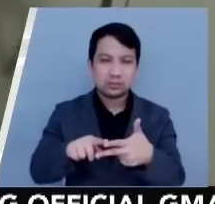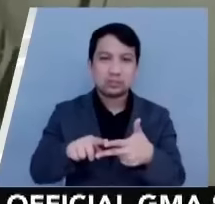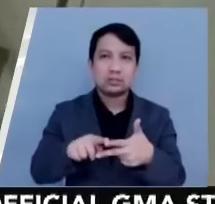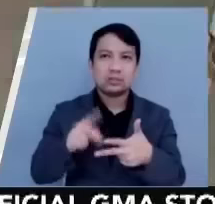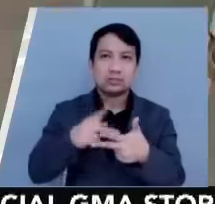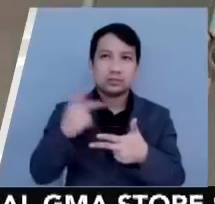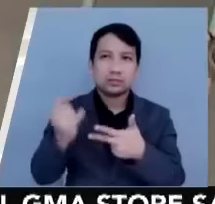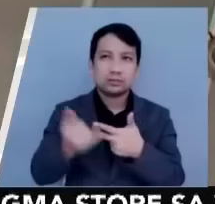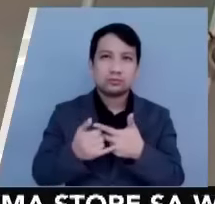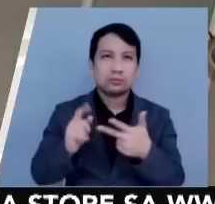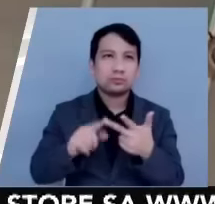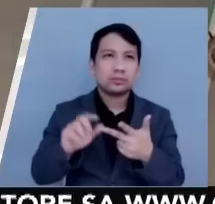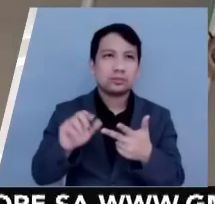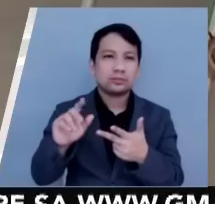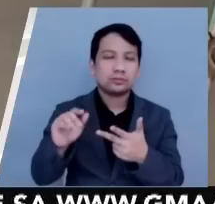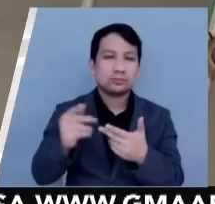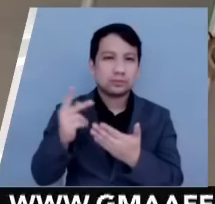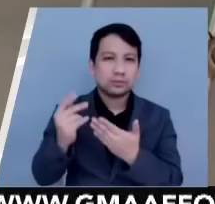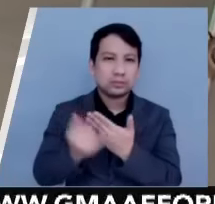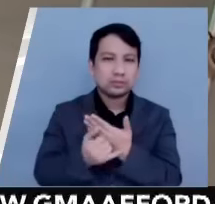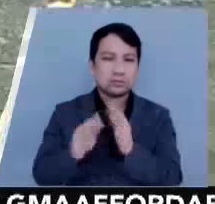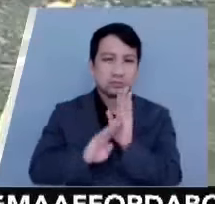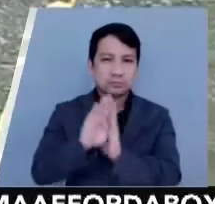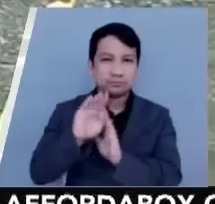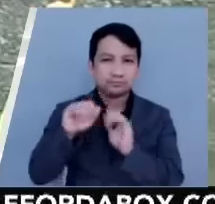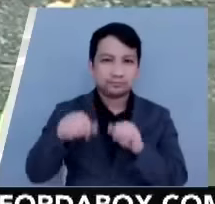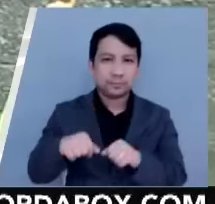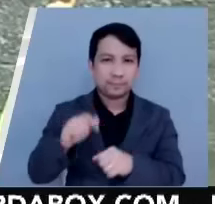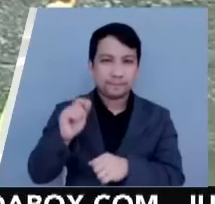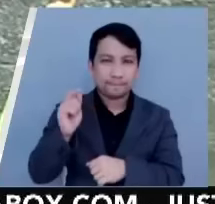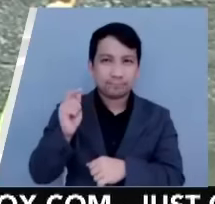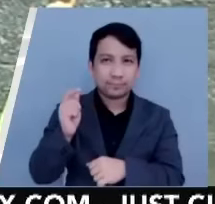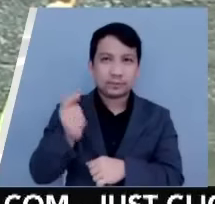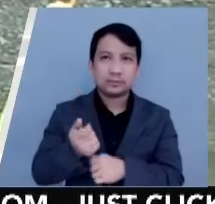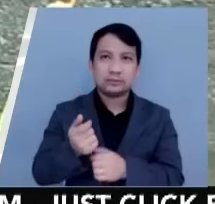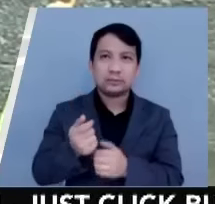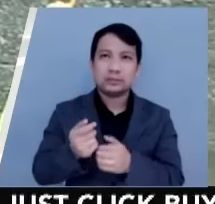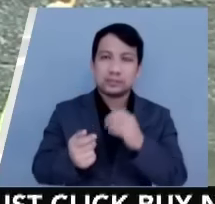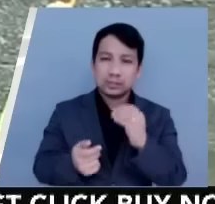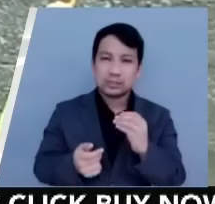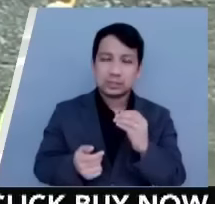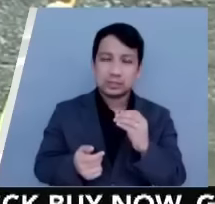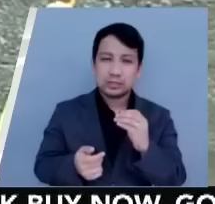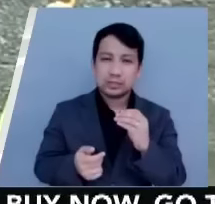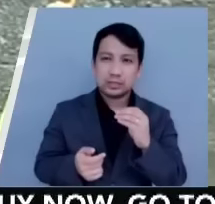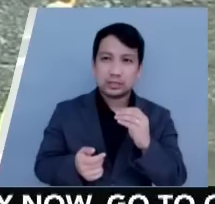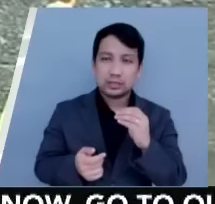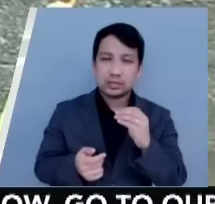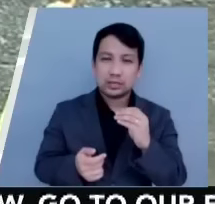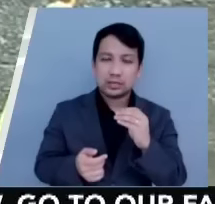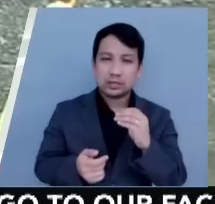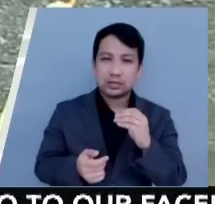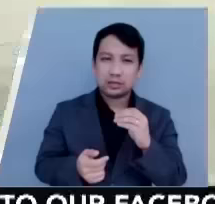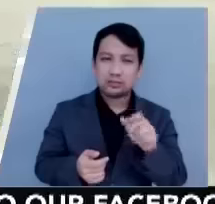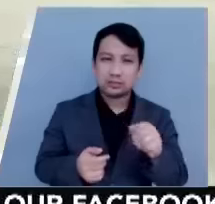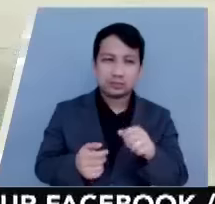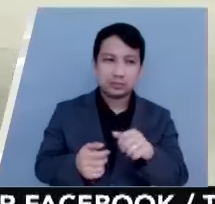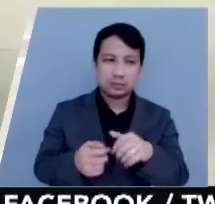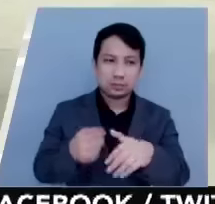13 project development stage projects. The Metro Manila Subway, touted as the country's most